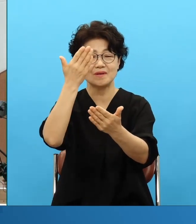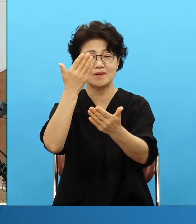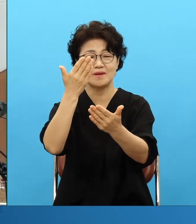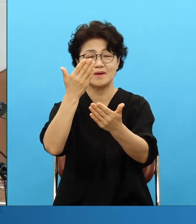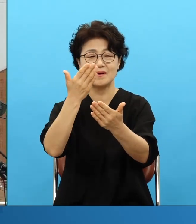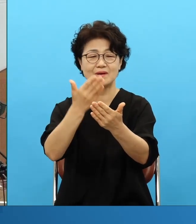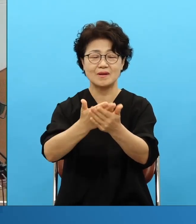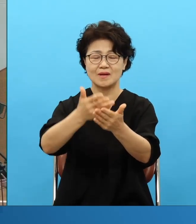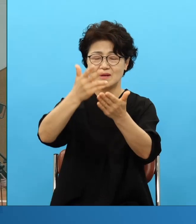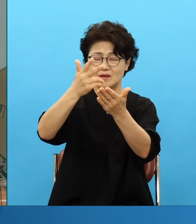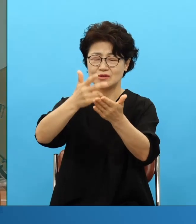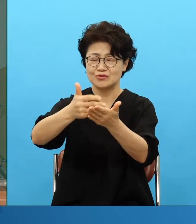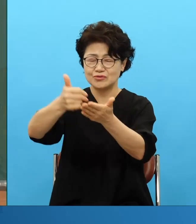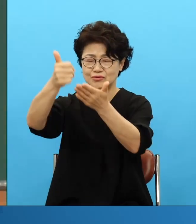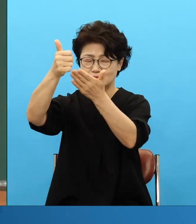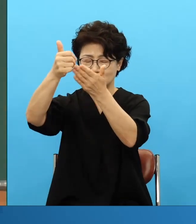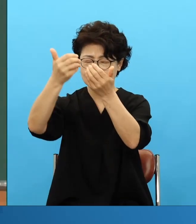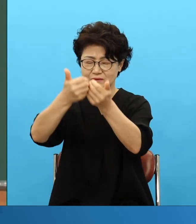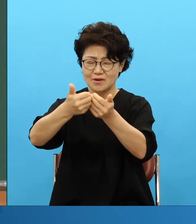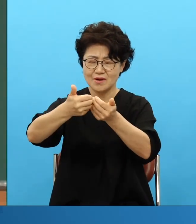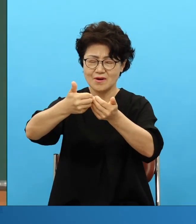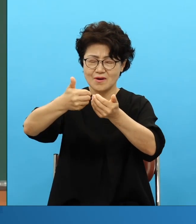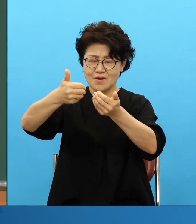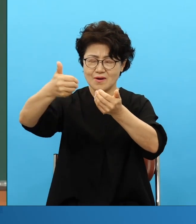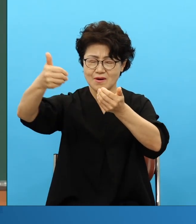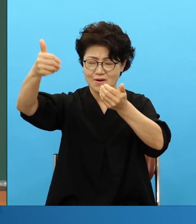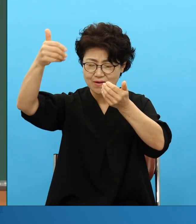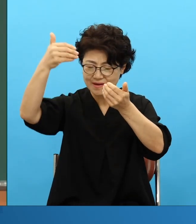주옵소서. 주